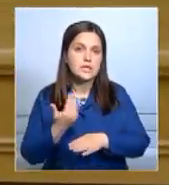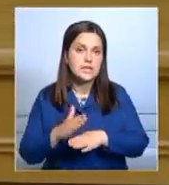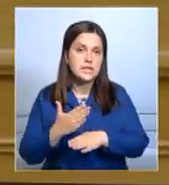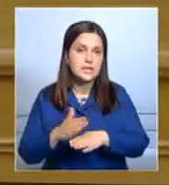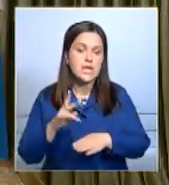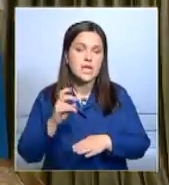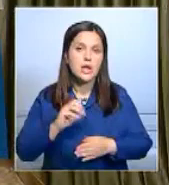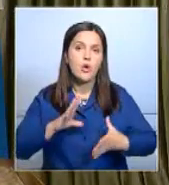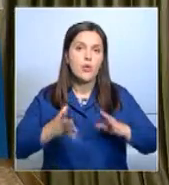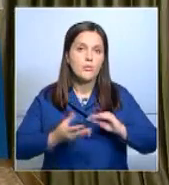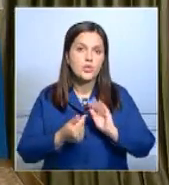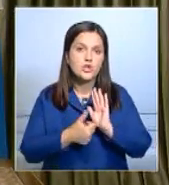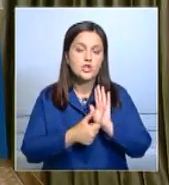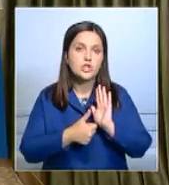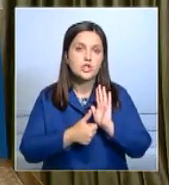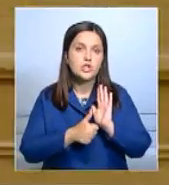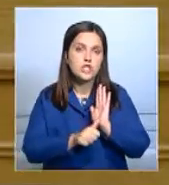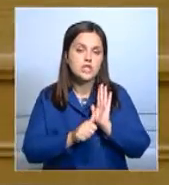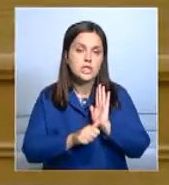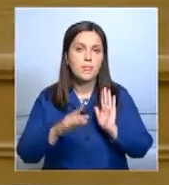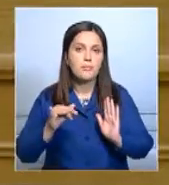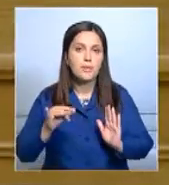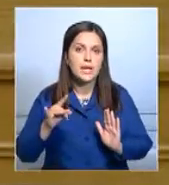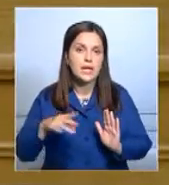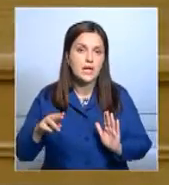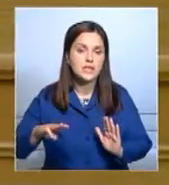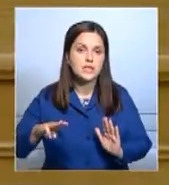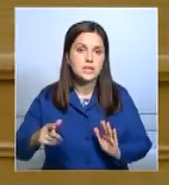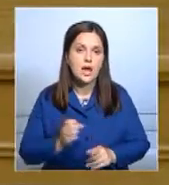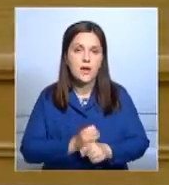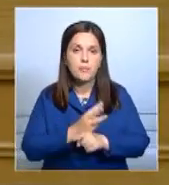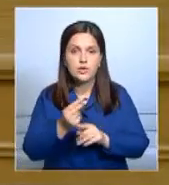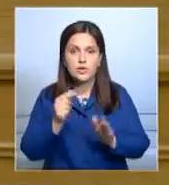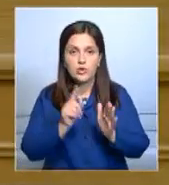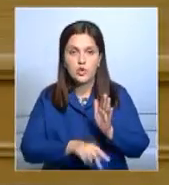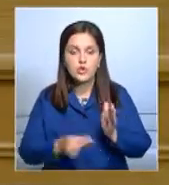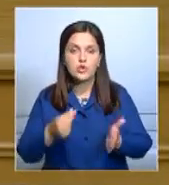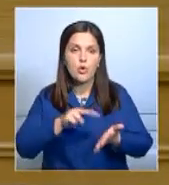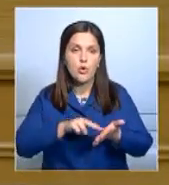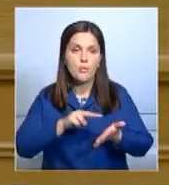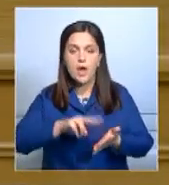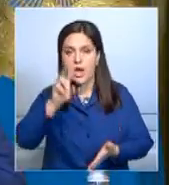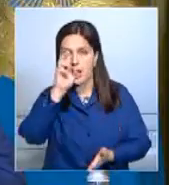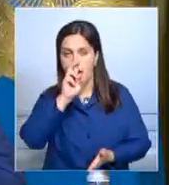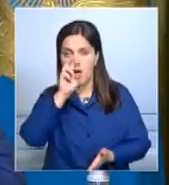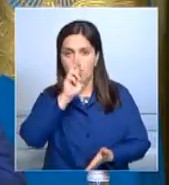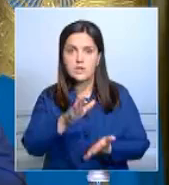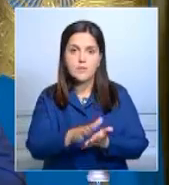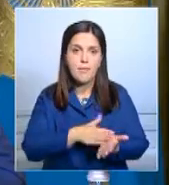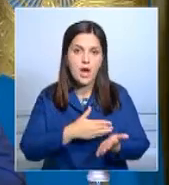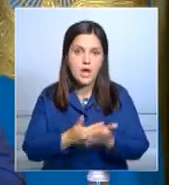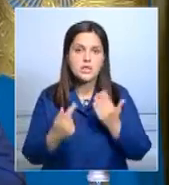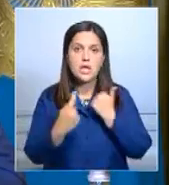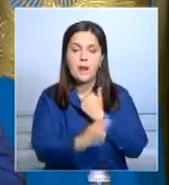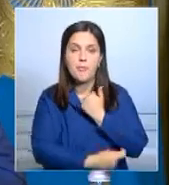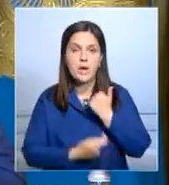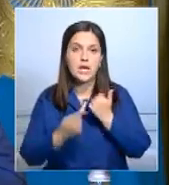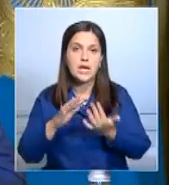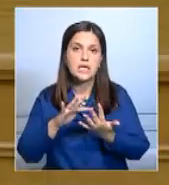получили кредиты на общую сумму 60 миллиардов тенге. Обеспечено удешевление стоимости горюче-смазочных материалов